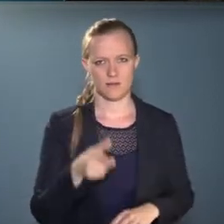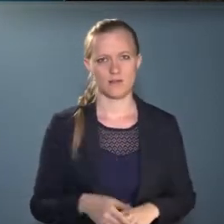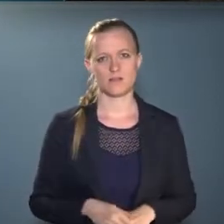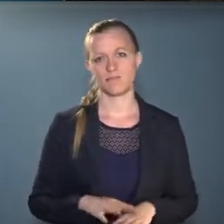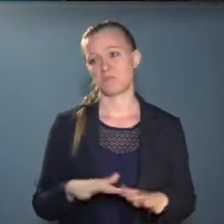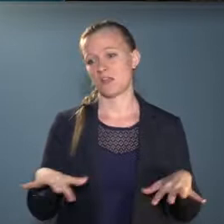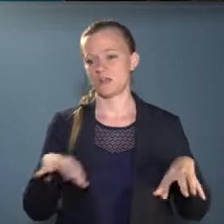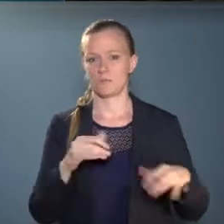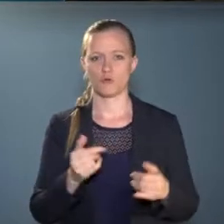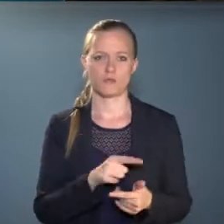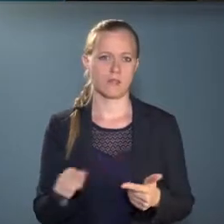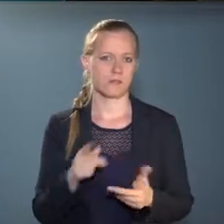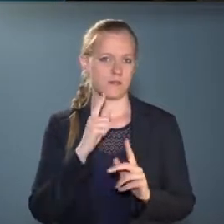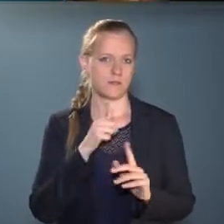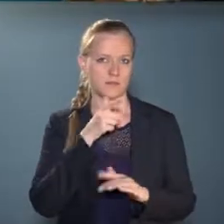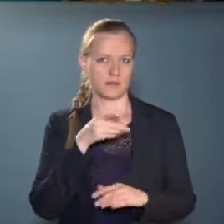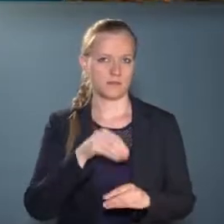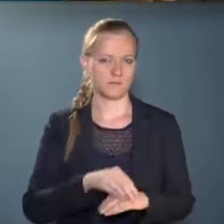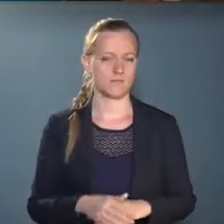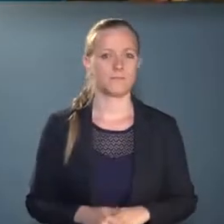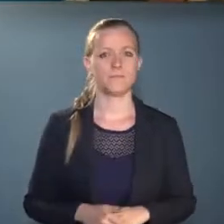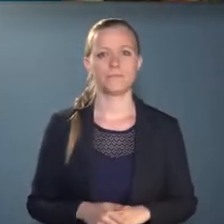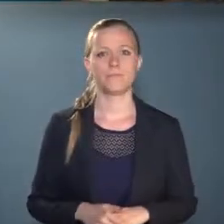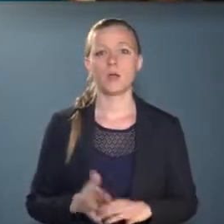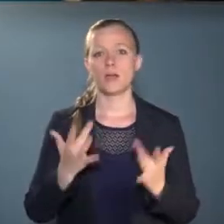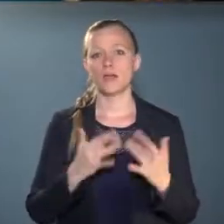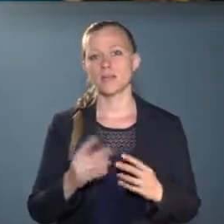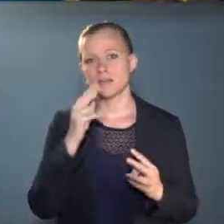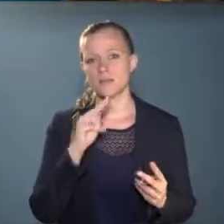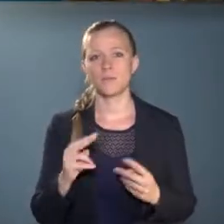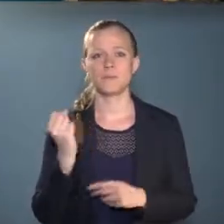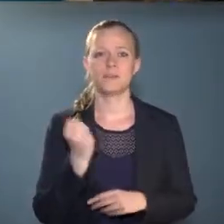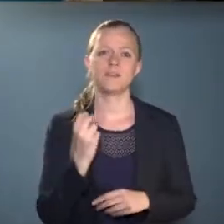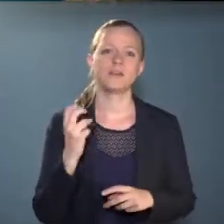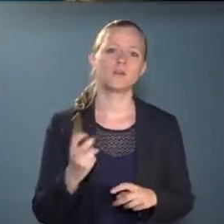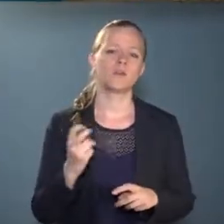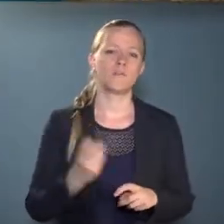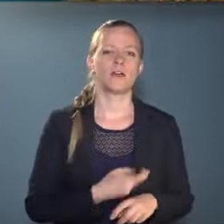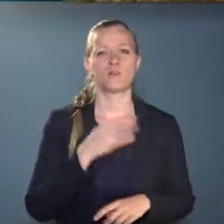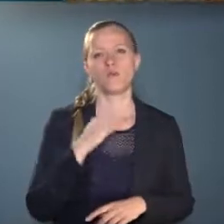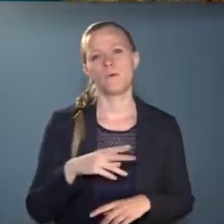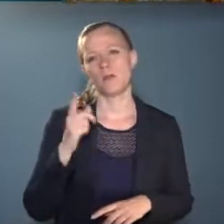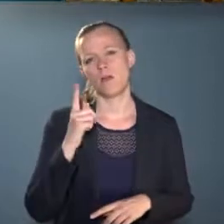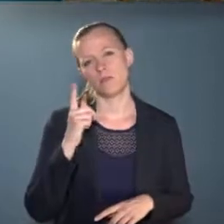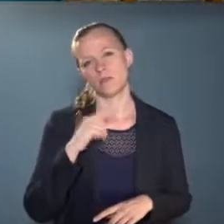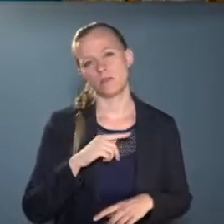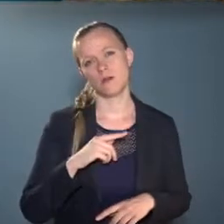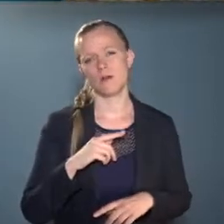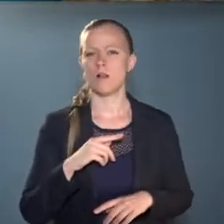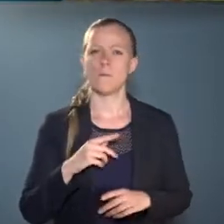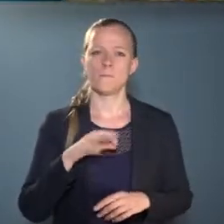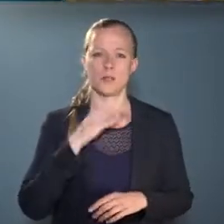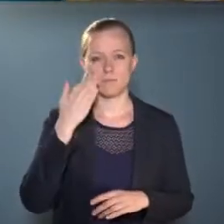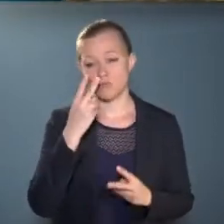területen ennyi játék épült be. A helyszíni szemlén D. Kovács Róbert Antal polgármester is fölmérte, hogy hol tartanak